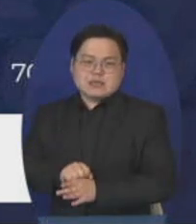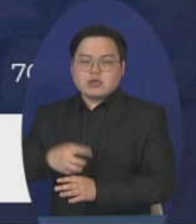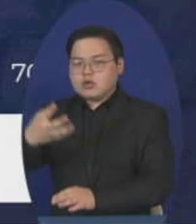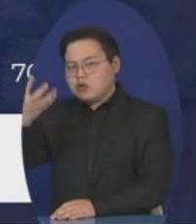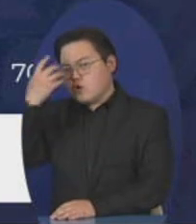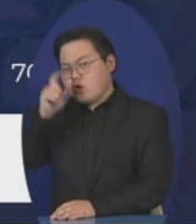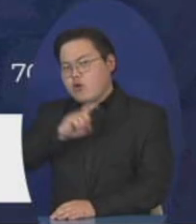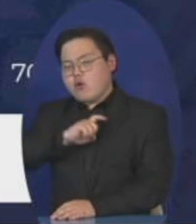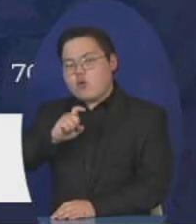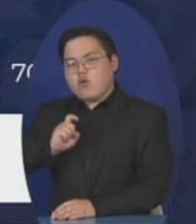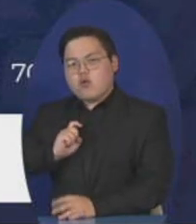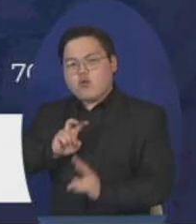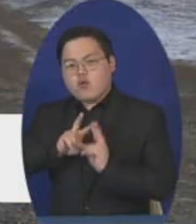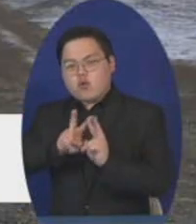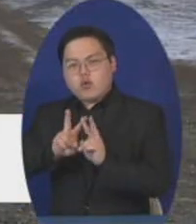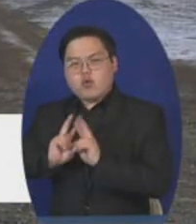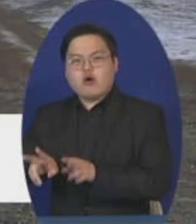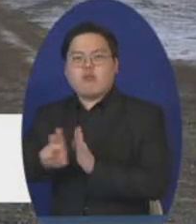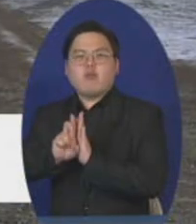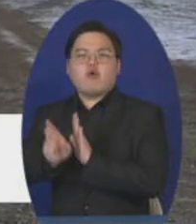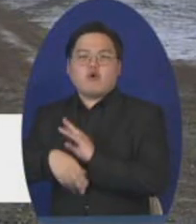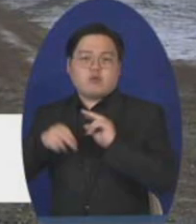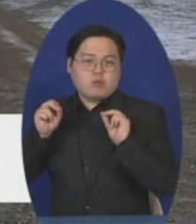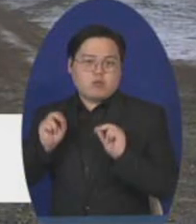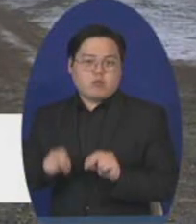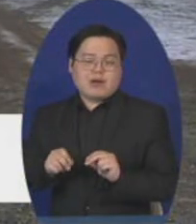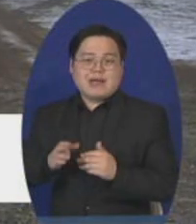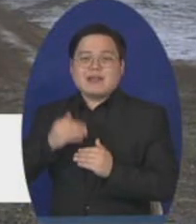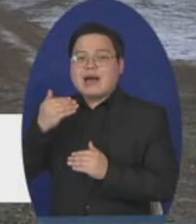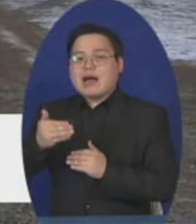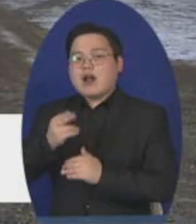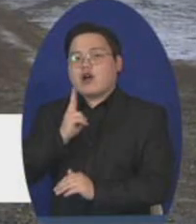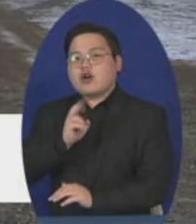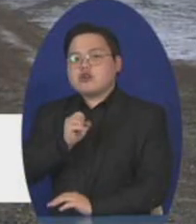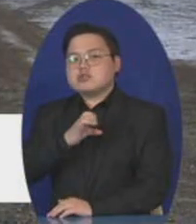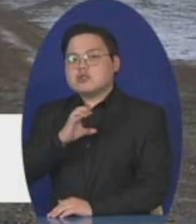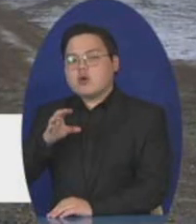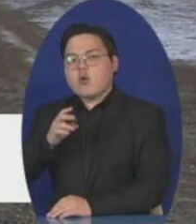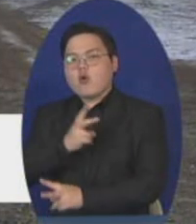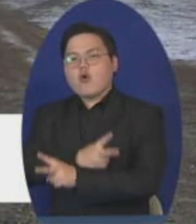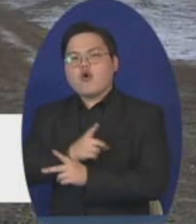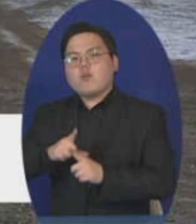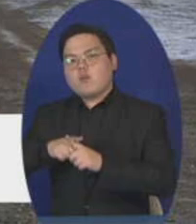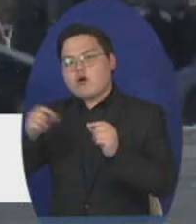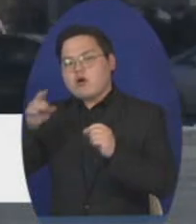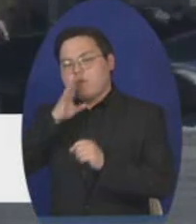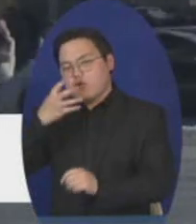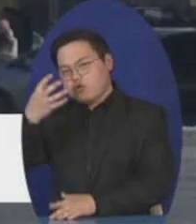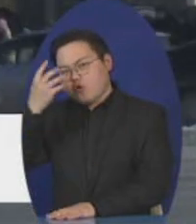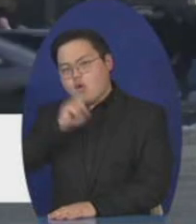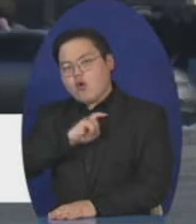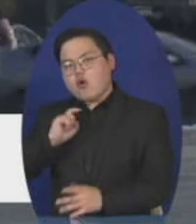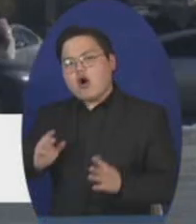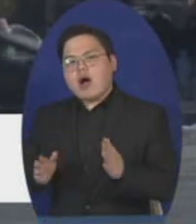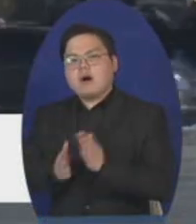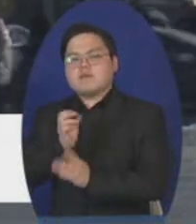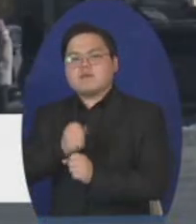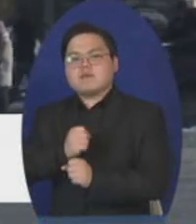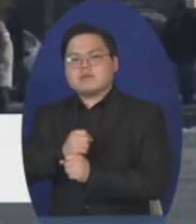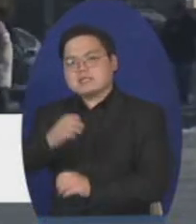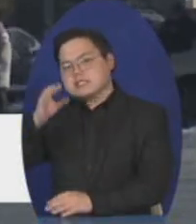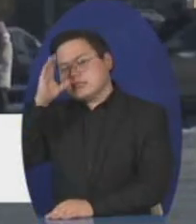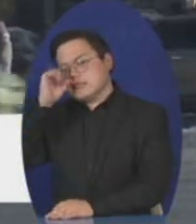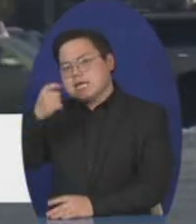хувь хөвшилж үргэлжлүүлэх боломжгүй болсон байна. Цаашид концессийн хувь хүчингүй болж төр хувь хөвшлийн түншлэлийн төв байгуулагдаж ерөнхий сайдын харьяанд орохоор болсон